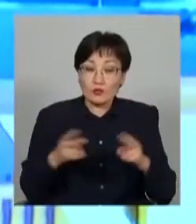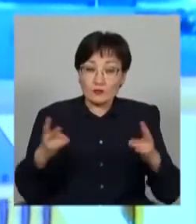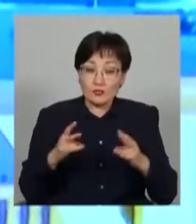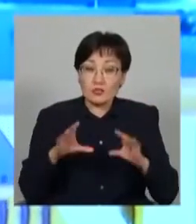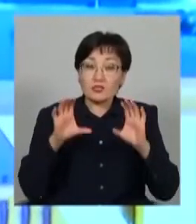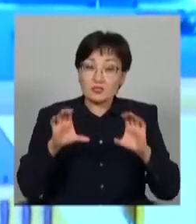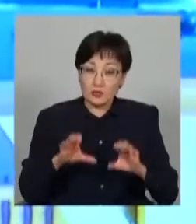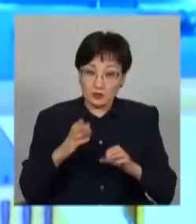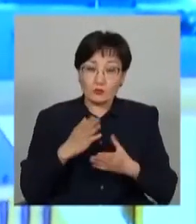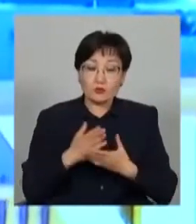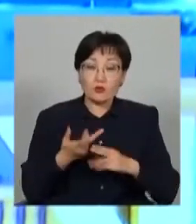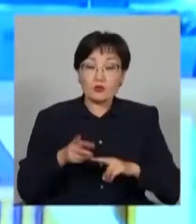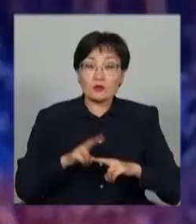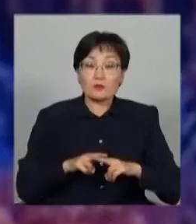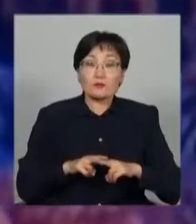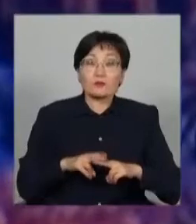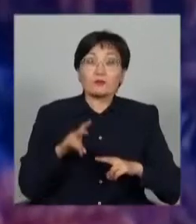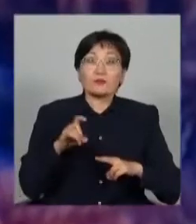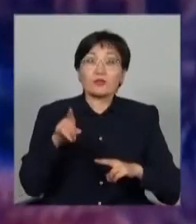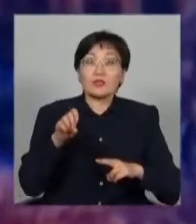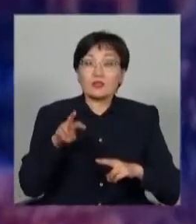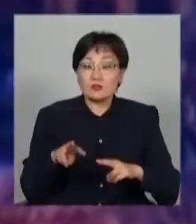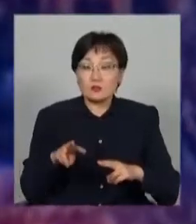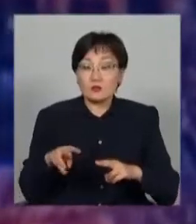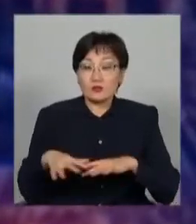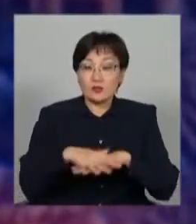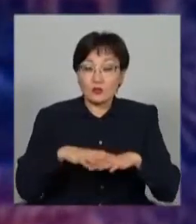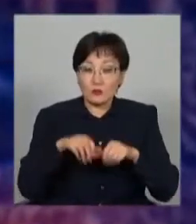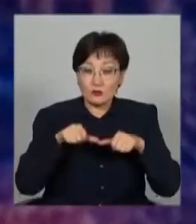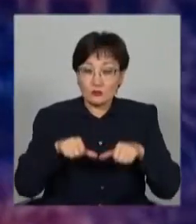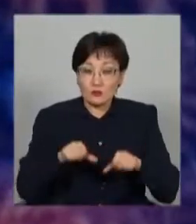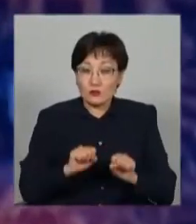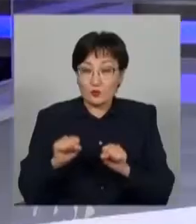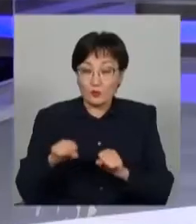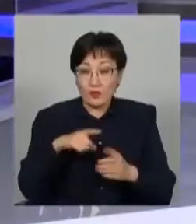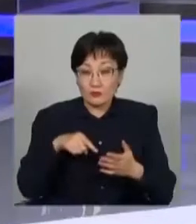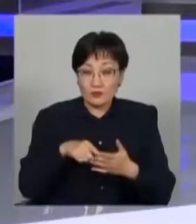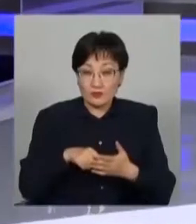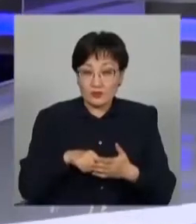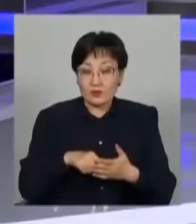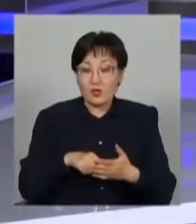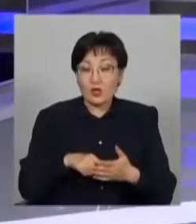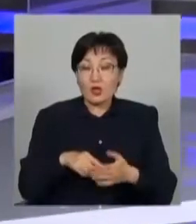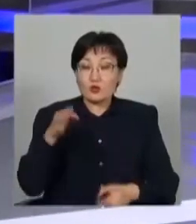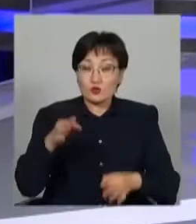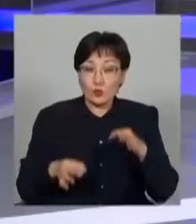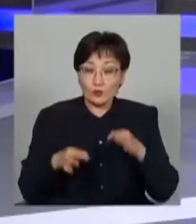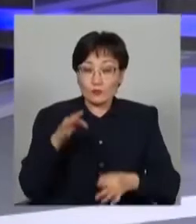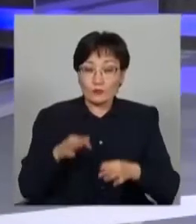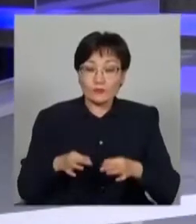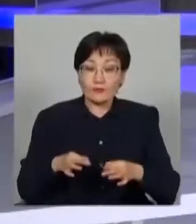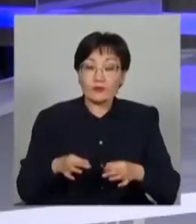заңдардың бірі деп есептейміз. Осы нигилизмнің жолындағы халықтың құқықтығын қорғау мәселесіндегі ол сот және